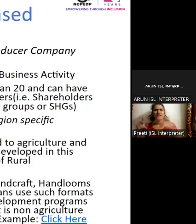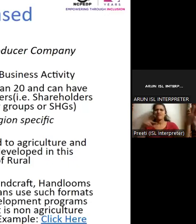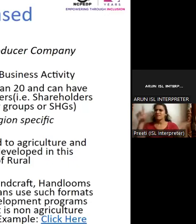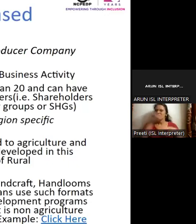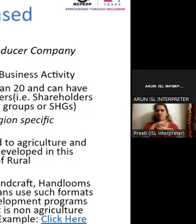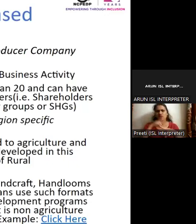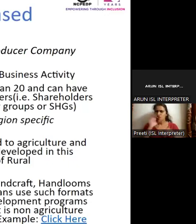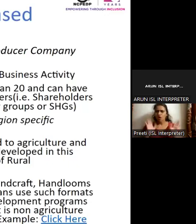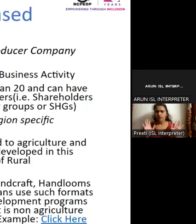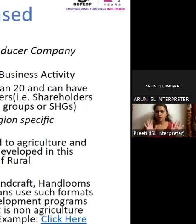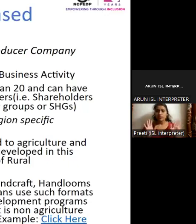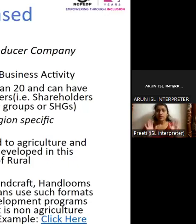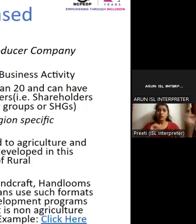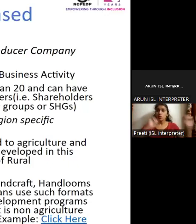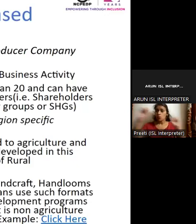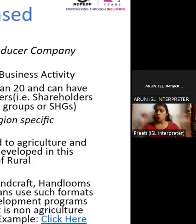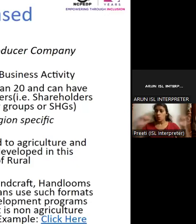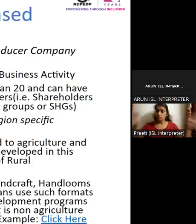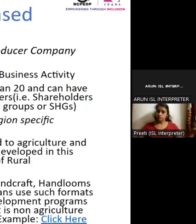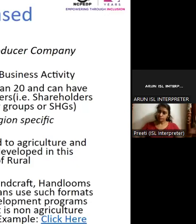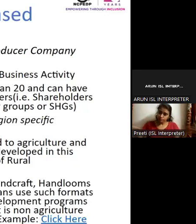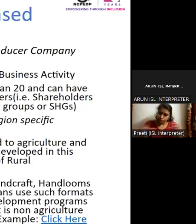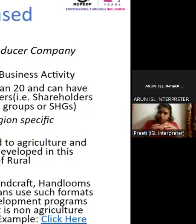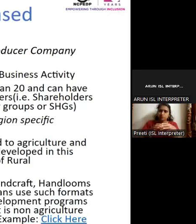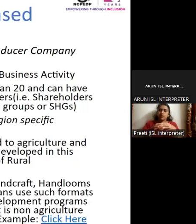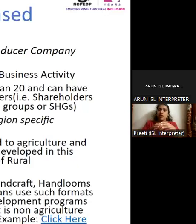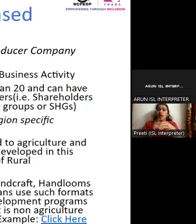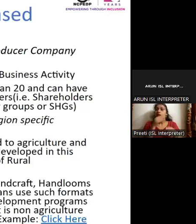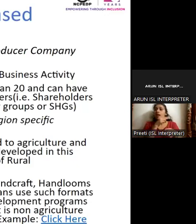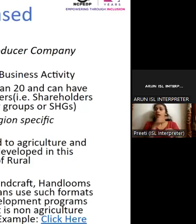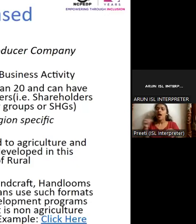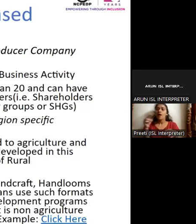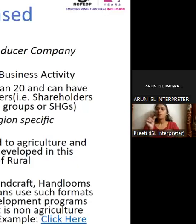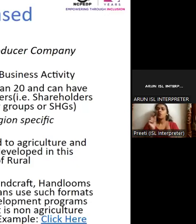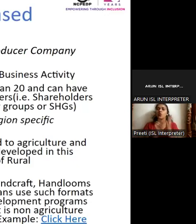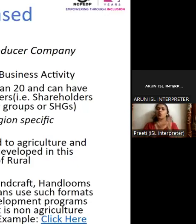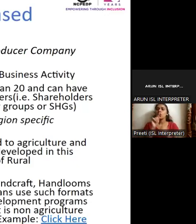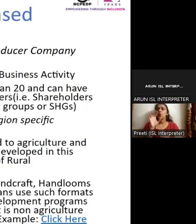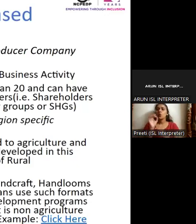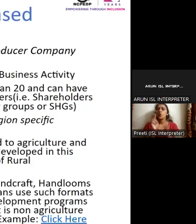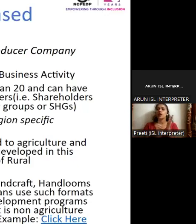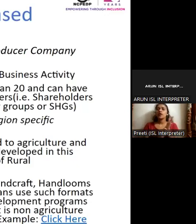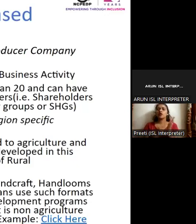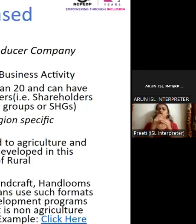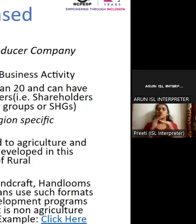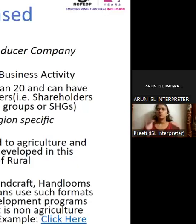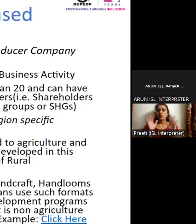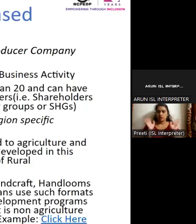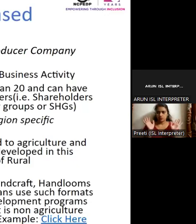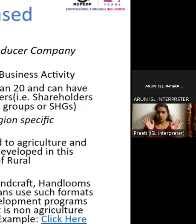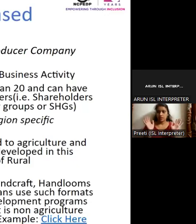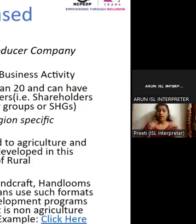बट दे इवेंचुअली कम टुगेदर एज अ यूनियन व्हेन इट कम्स टू टॉकिंग अबाउट